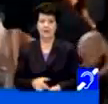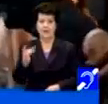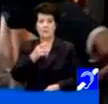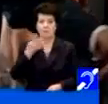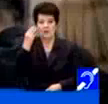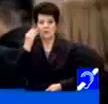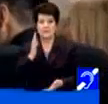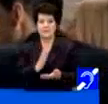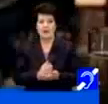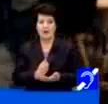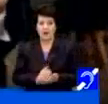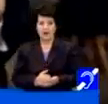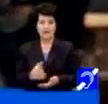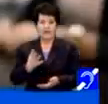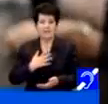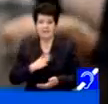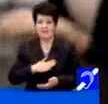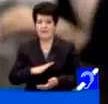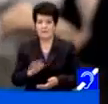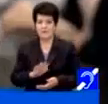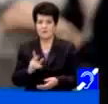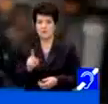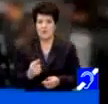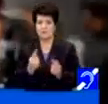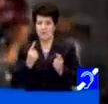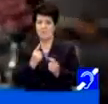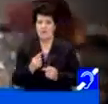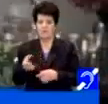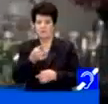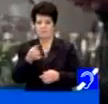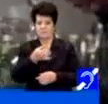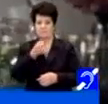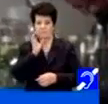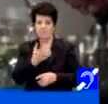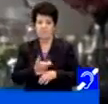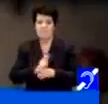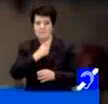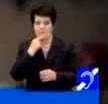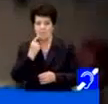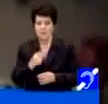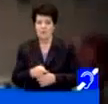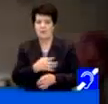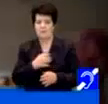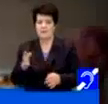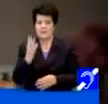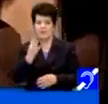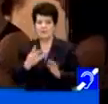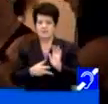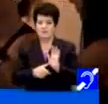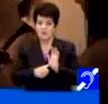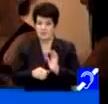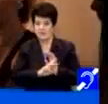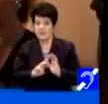Republica Moldova se află într-un nedorit top al țărilor cu cel mai mare consum de alcool pe cap de locuitor din lume. Peste 46.000